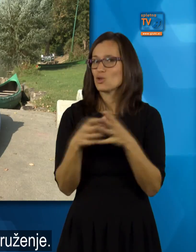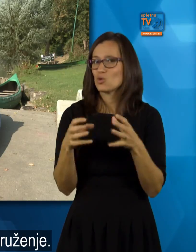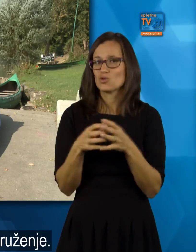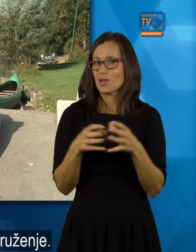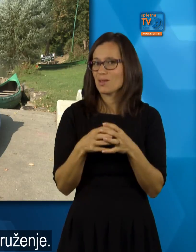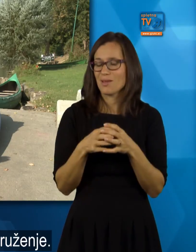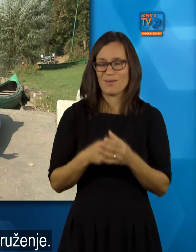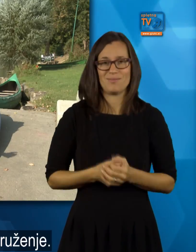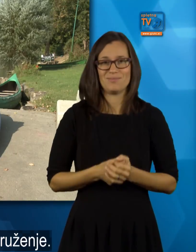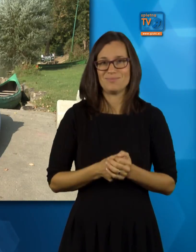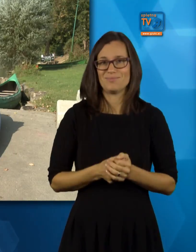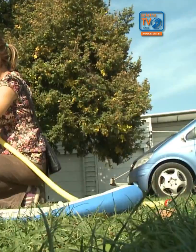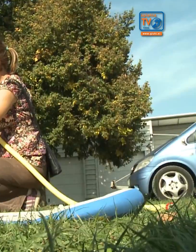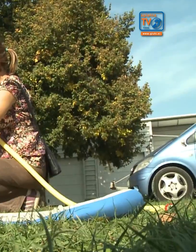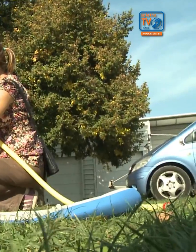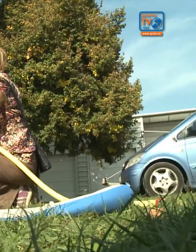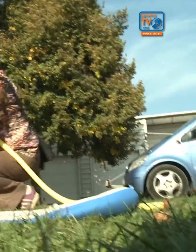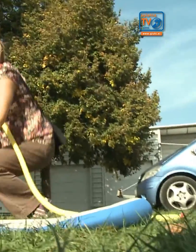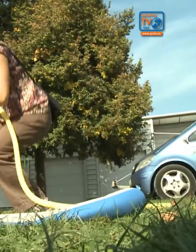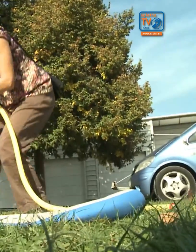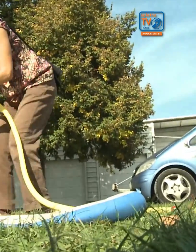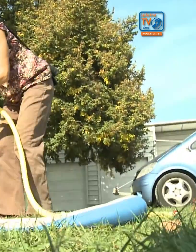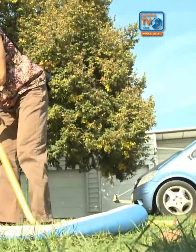sprehodi, druženje.